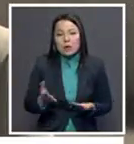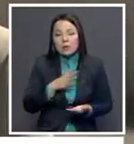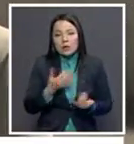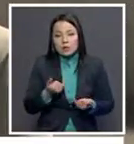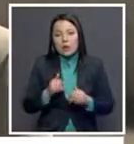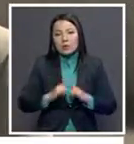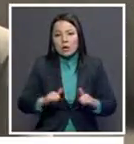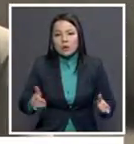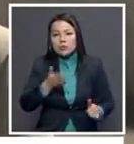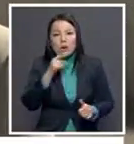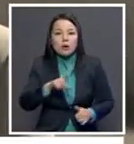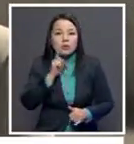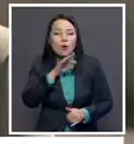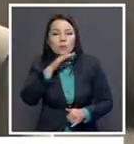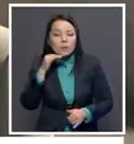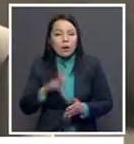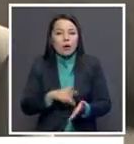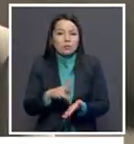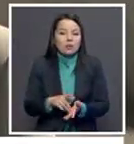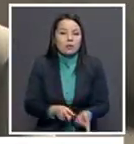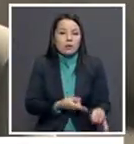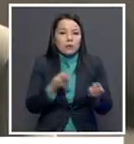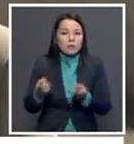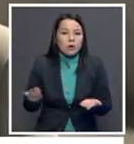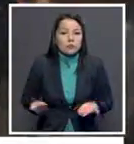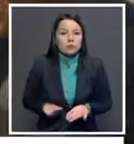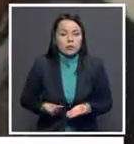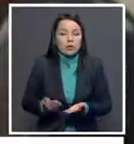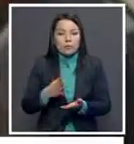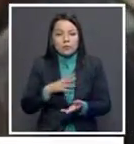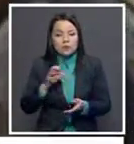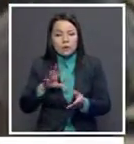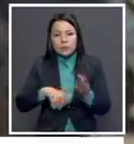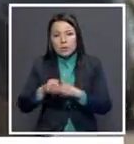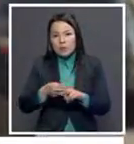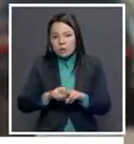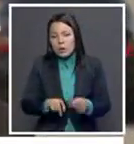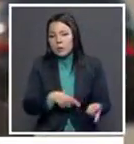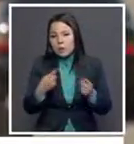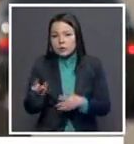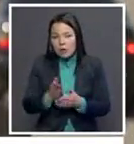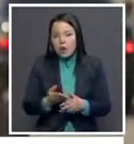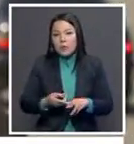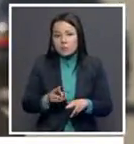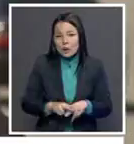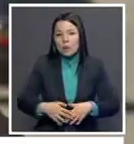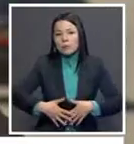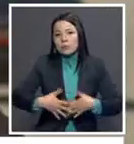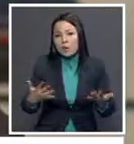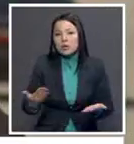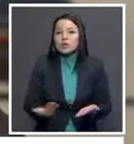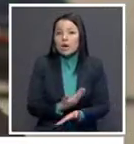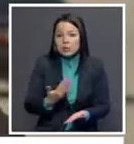болмауынан жастарымыз көбі қалазаққа қоныс аударып кетті. Мынау үлкен жаңалық. Жаңалық